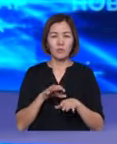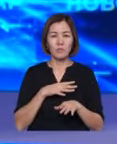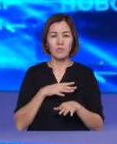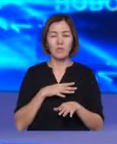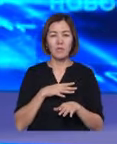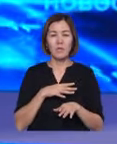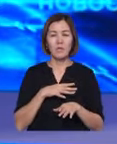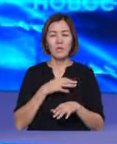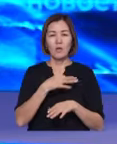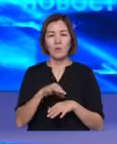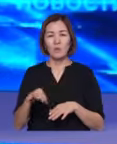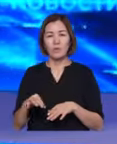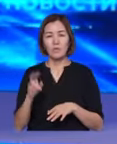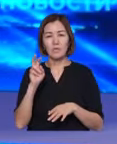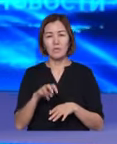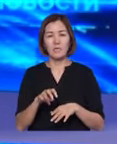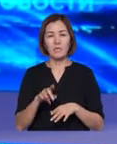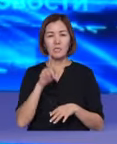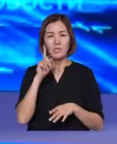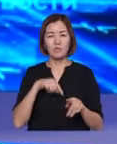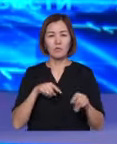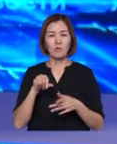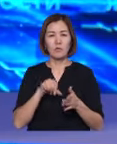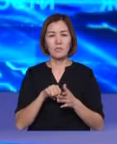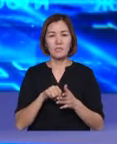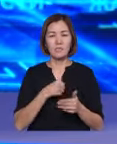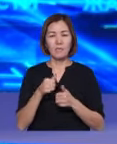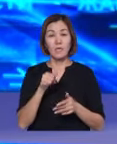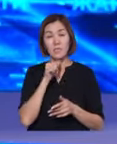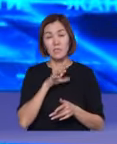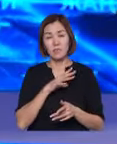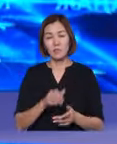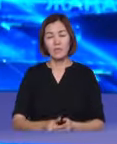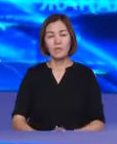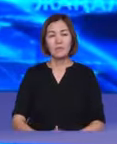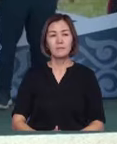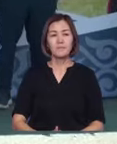жатыр. Оған өңір аудандарынан келген жас футболшылар қатысып, өзара бақ сынасуда.